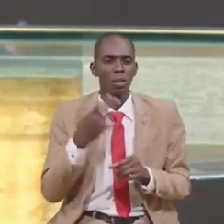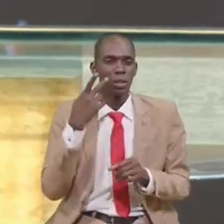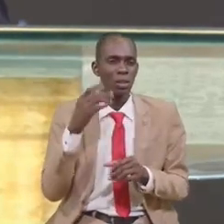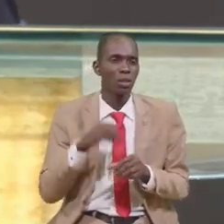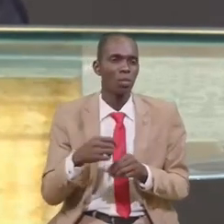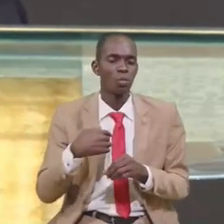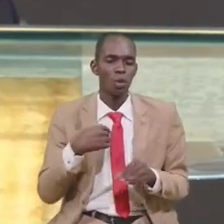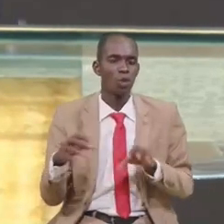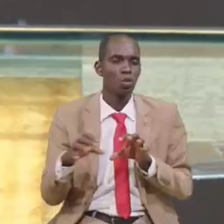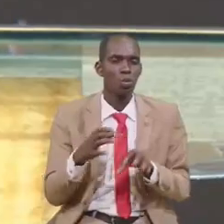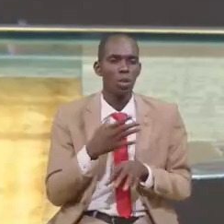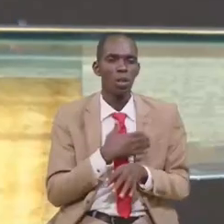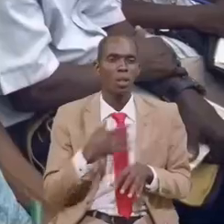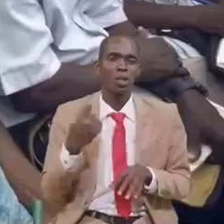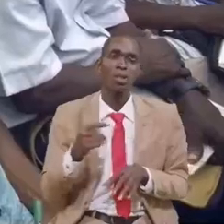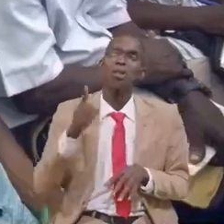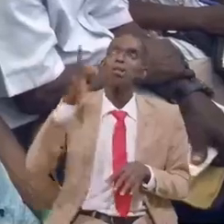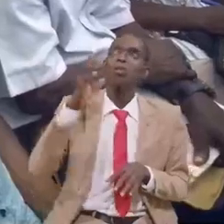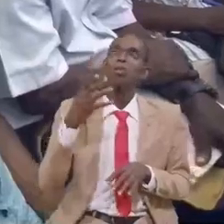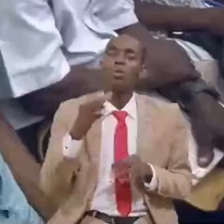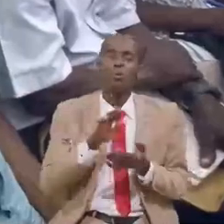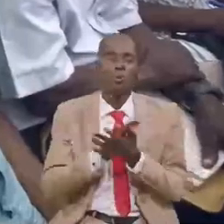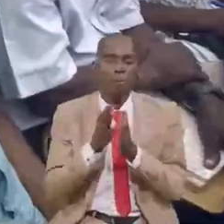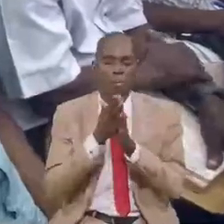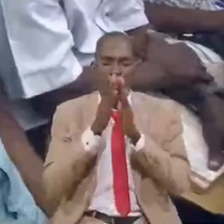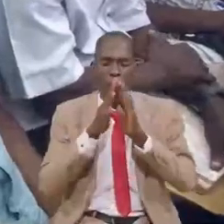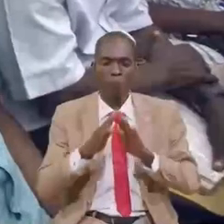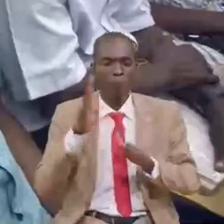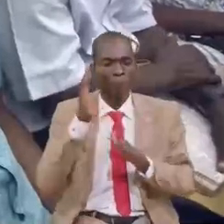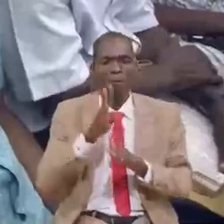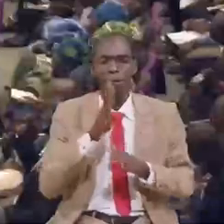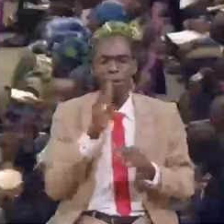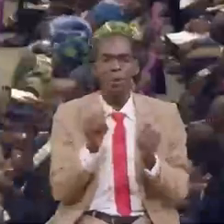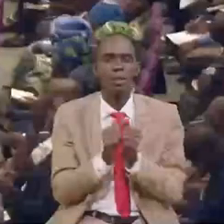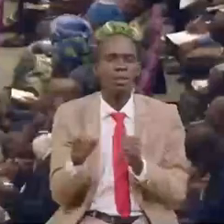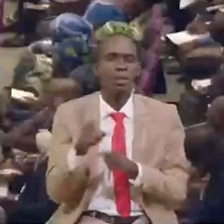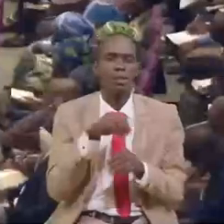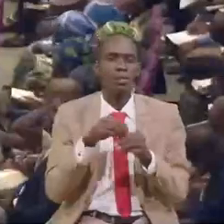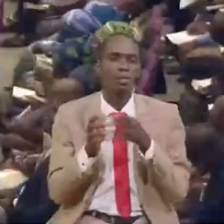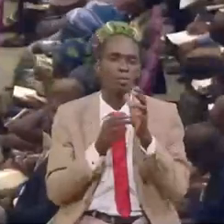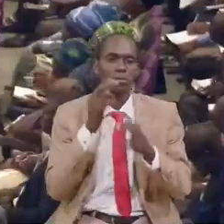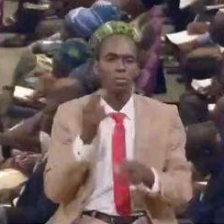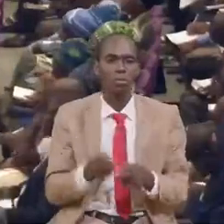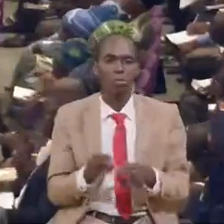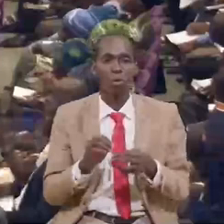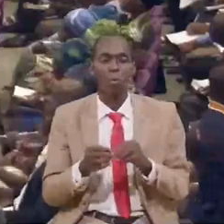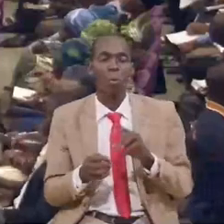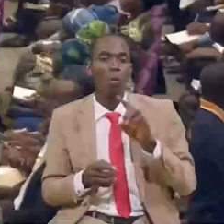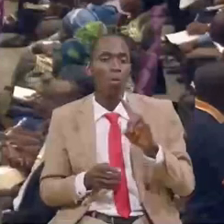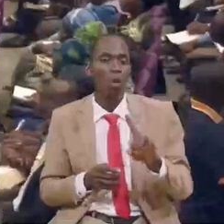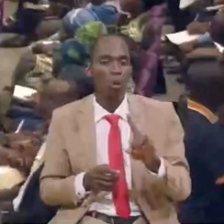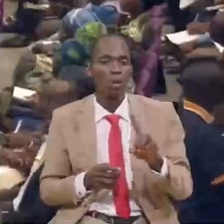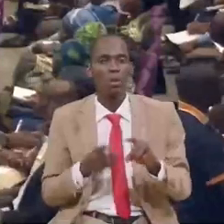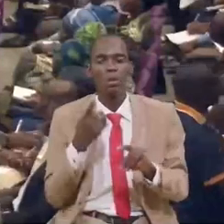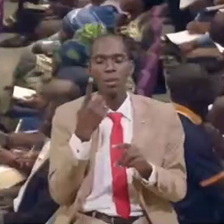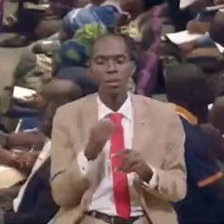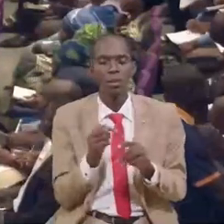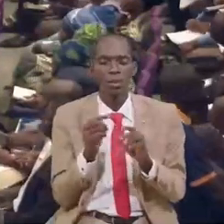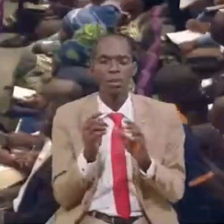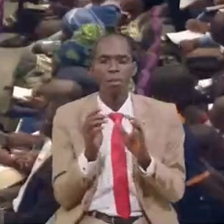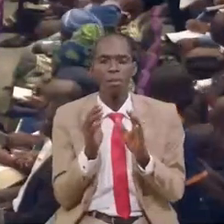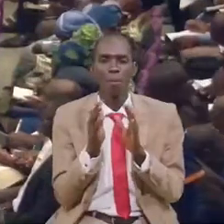vu en moi, pratiquez-le, et le Dieu de paix sera avec vous. Numéro 1 ici, c'est le